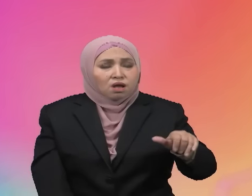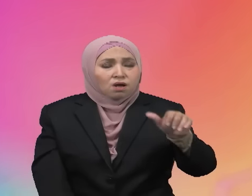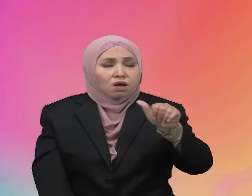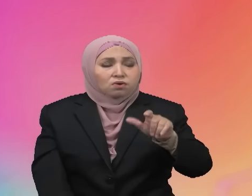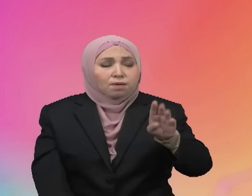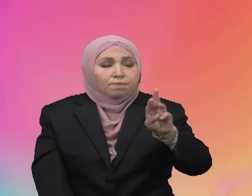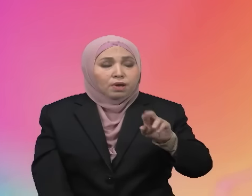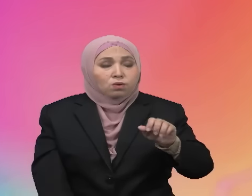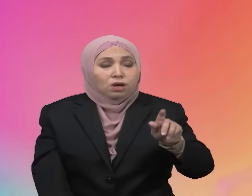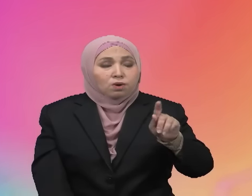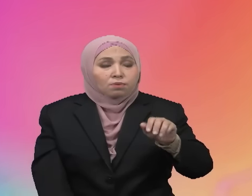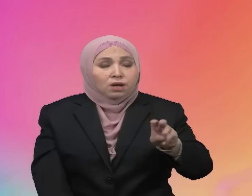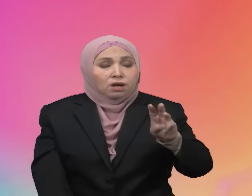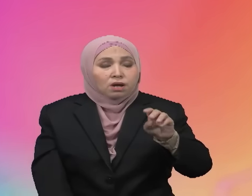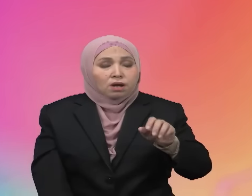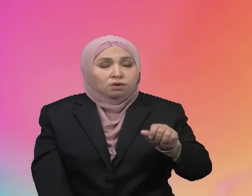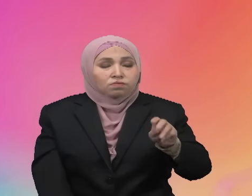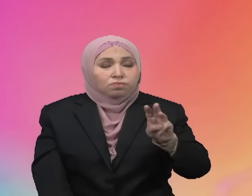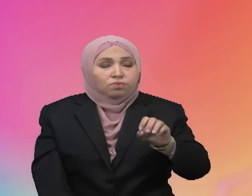شَاءَ رَبُّكَ مَا